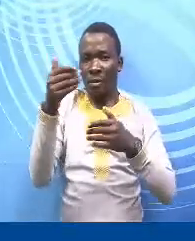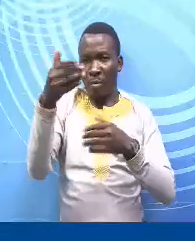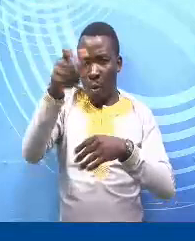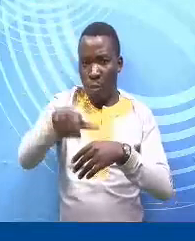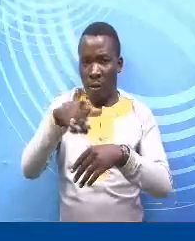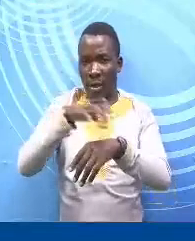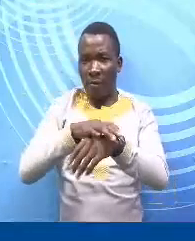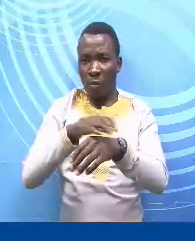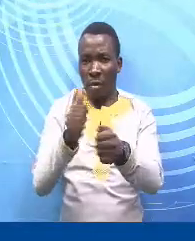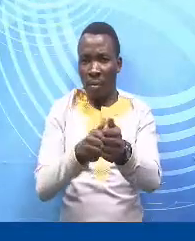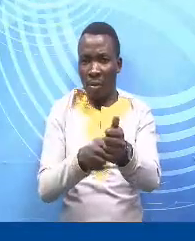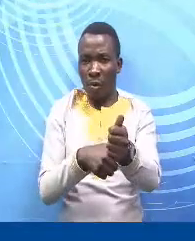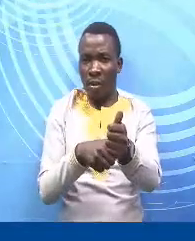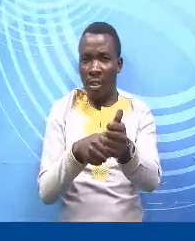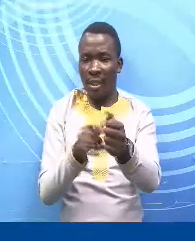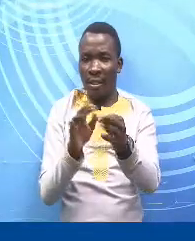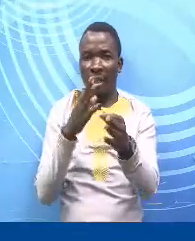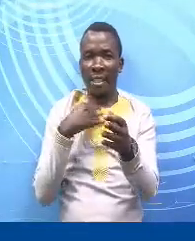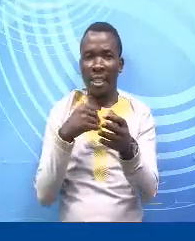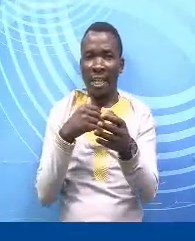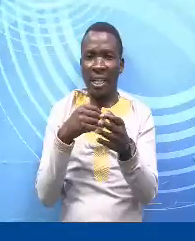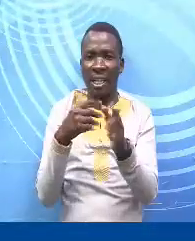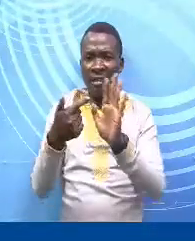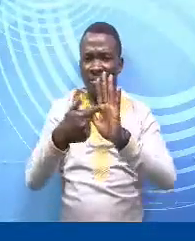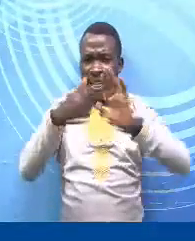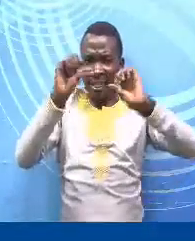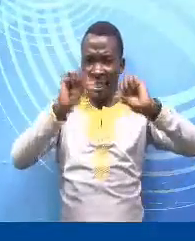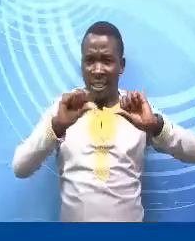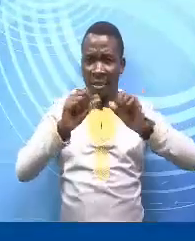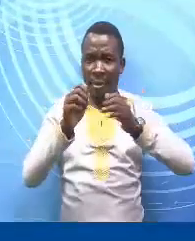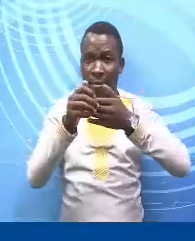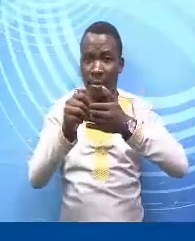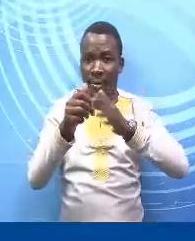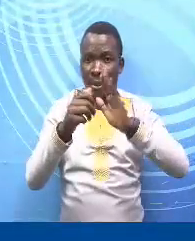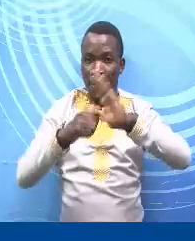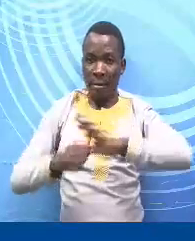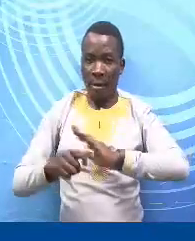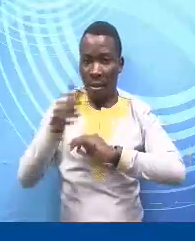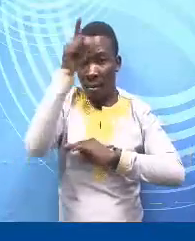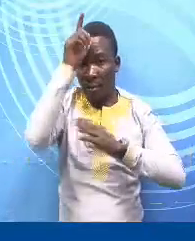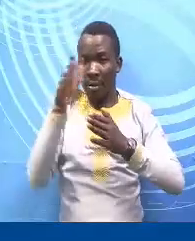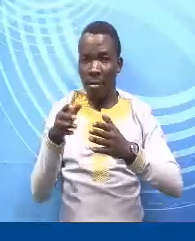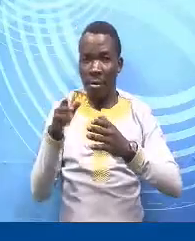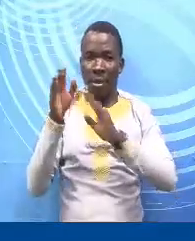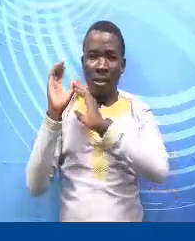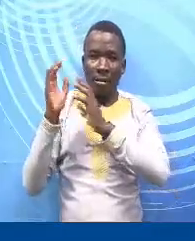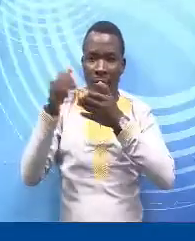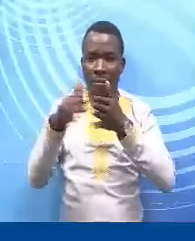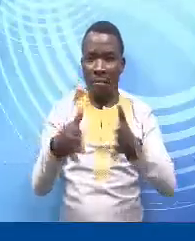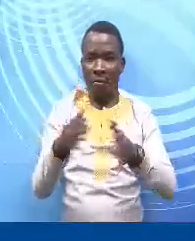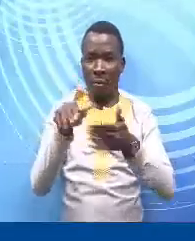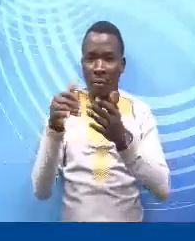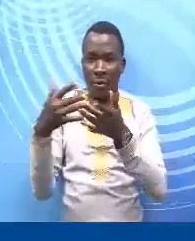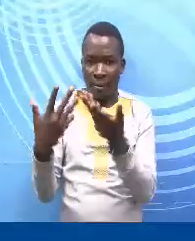no kuba ashaka gusigisura mbu ubuyobozi ahohotera abaturage yitwaje ubuyobozi ibi nanone kandi